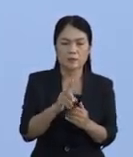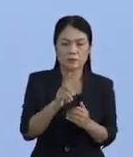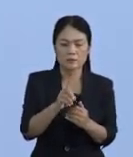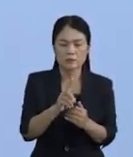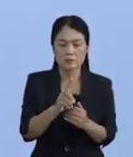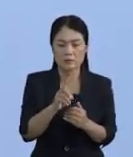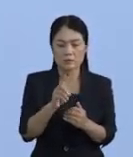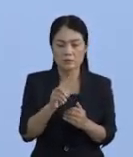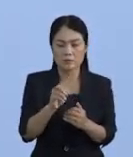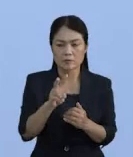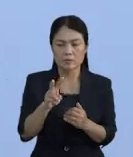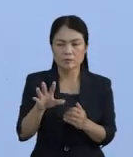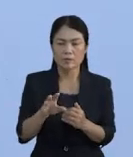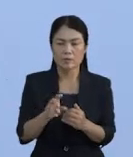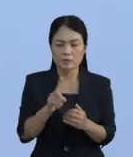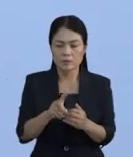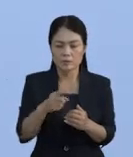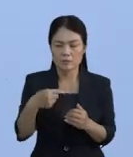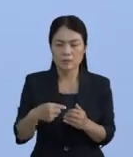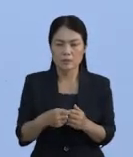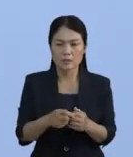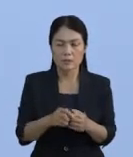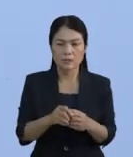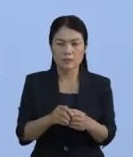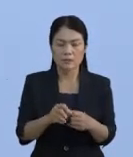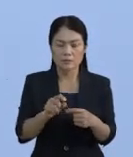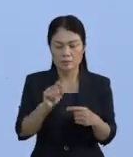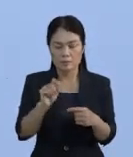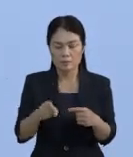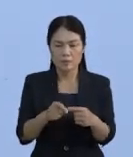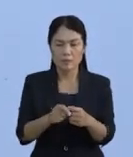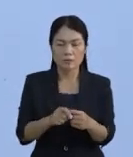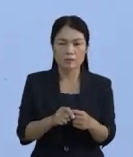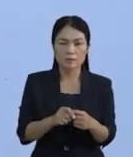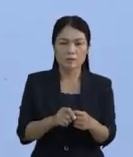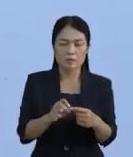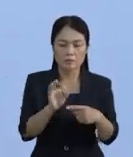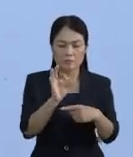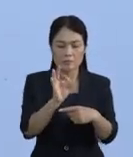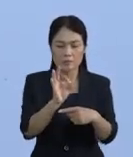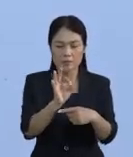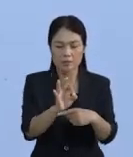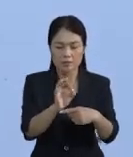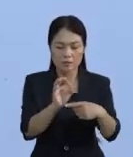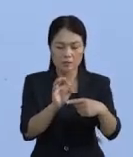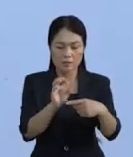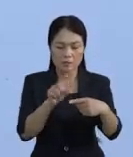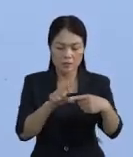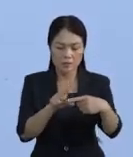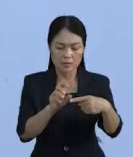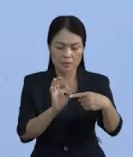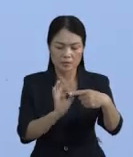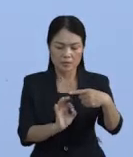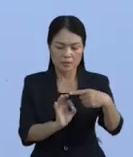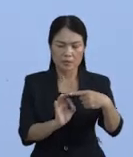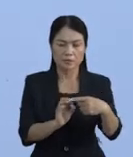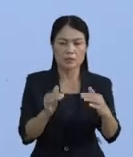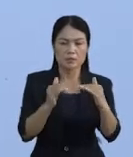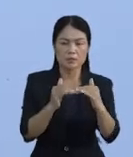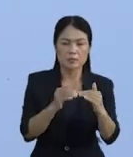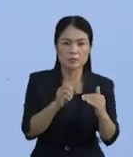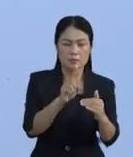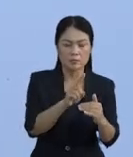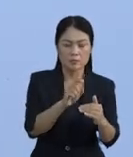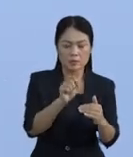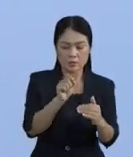pon và số xế chia chùm luôn tu sập hiện cứ dân dốc thì dốc chạy ở phía hiện bay và smile lớn muối